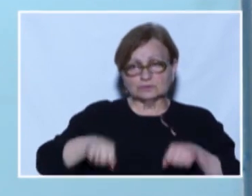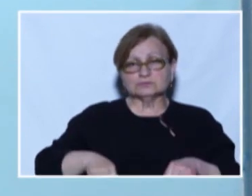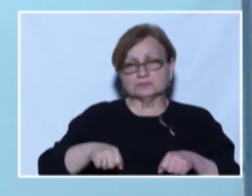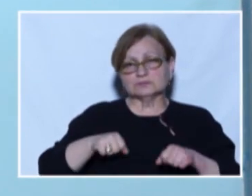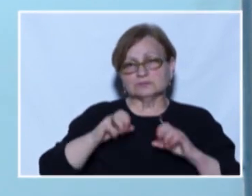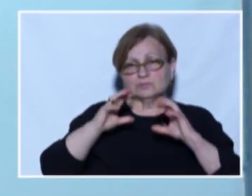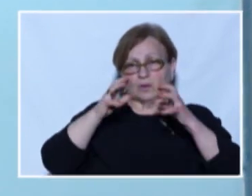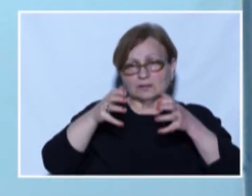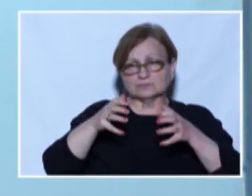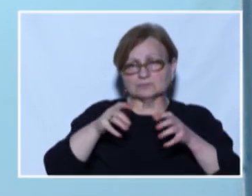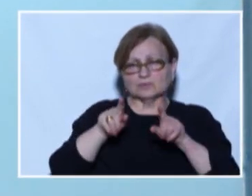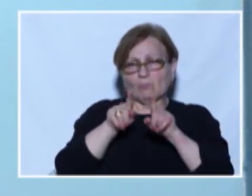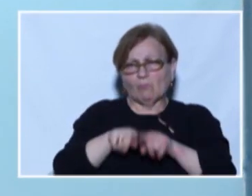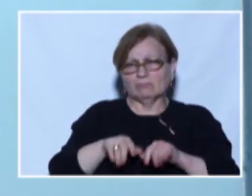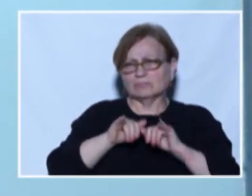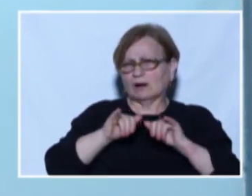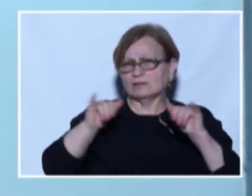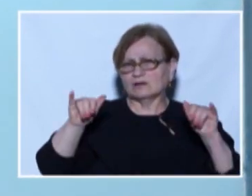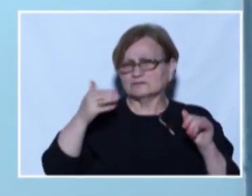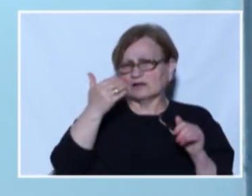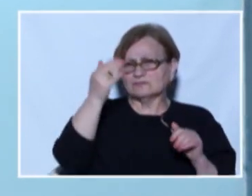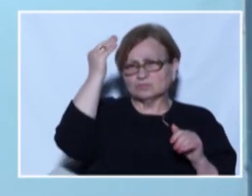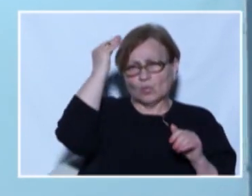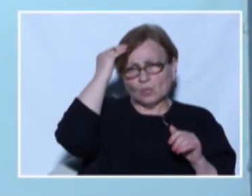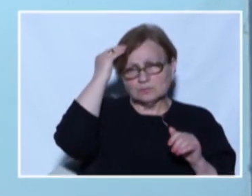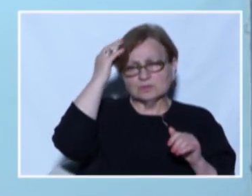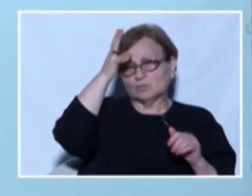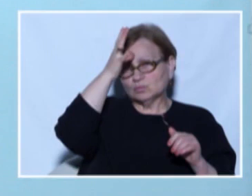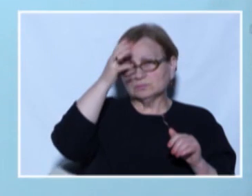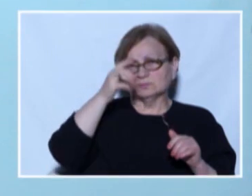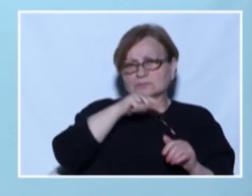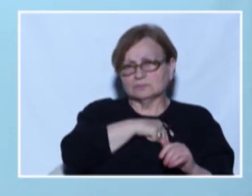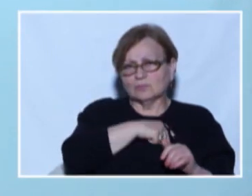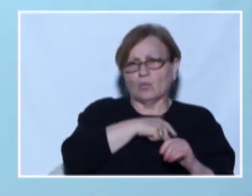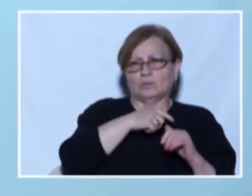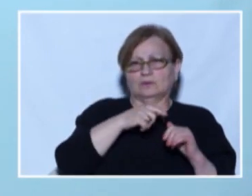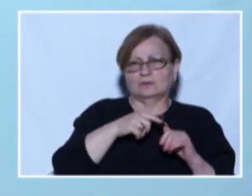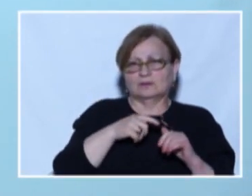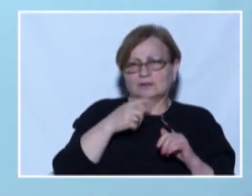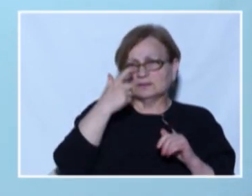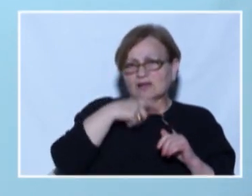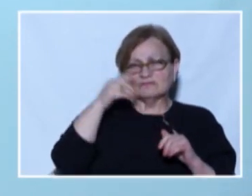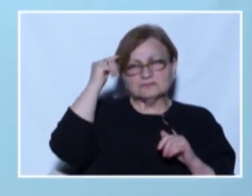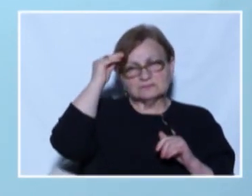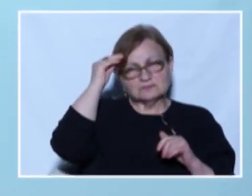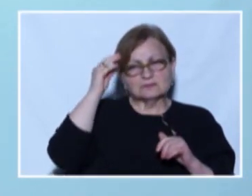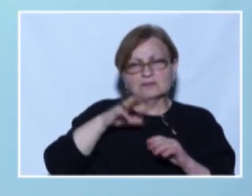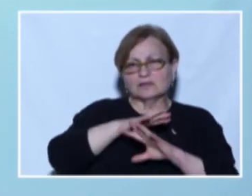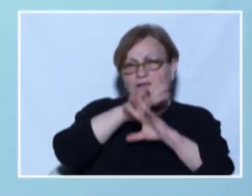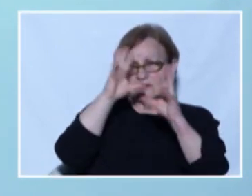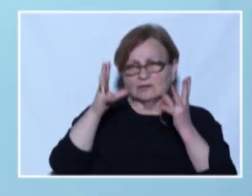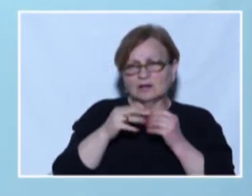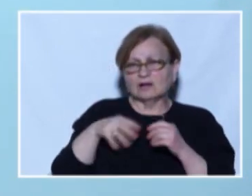რომ მართლა ისე განავითაროს თავისი გონებაც, გულიც, წარმოდგენებიც, რომ ყველა